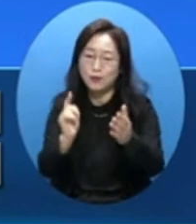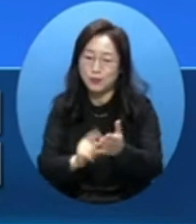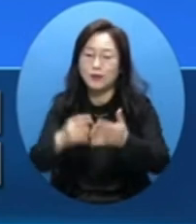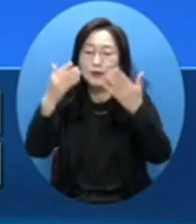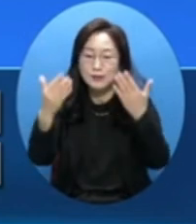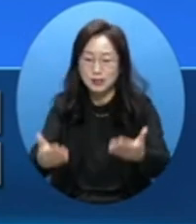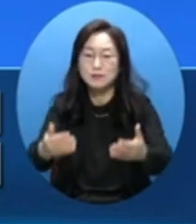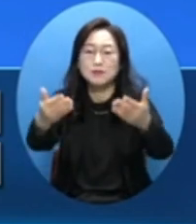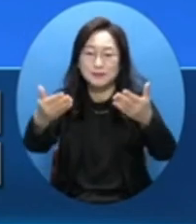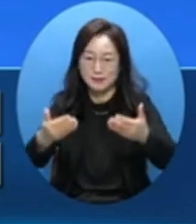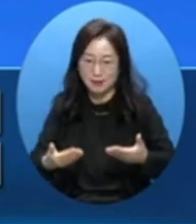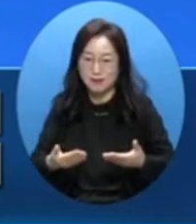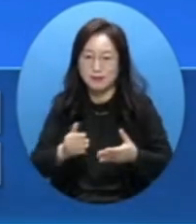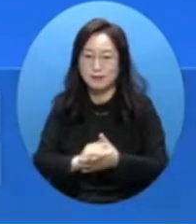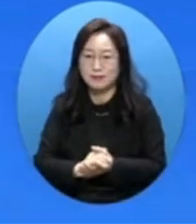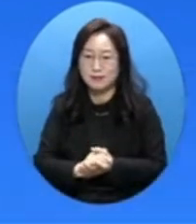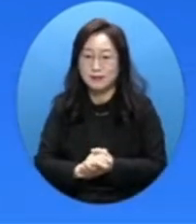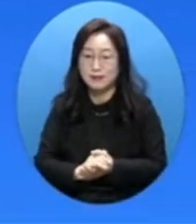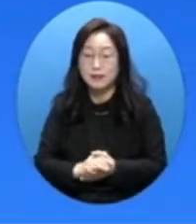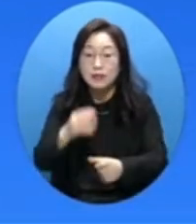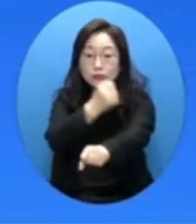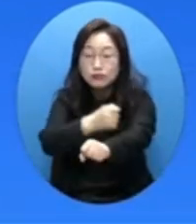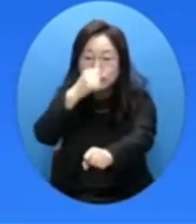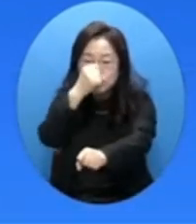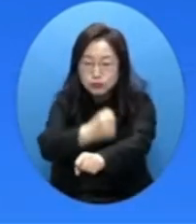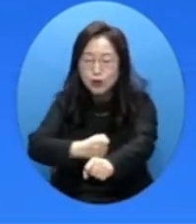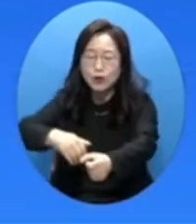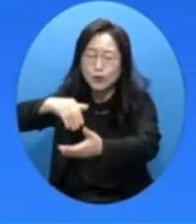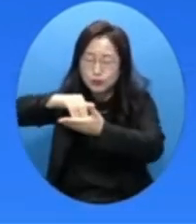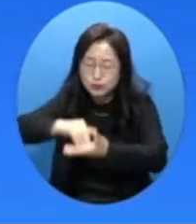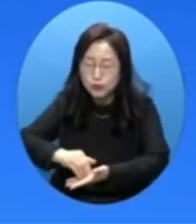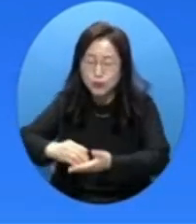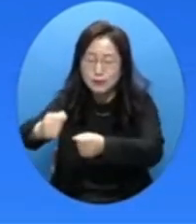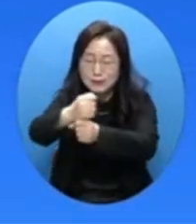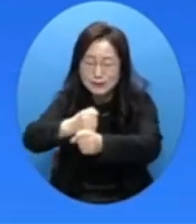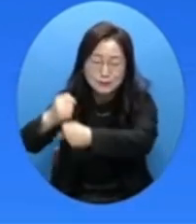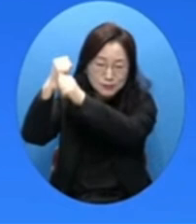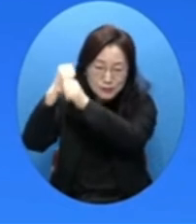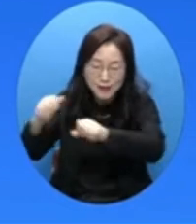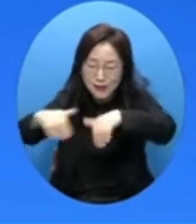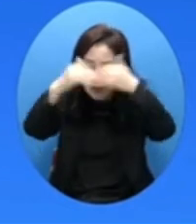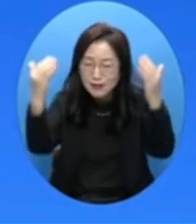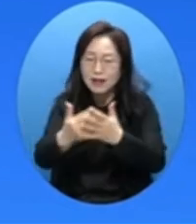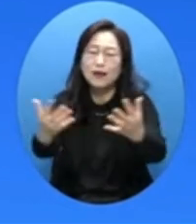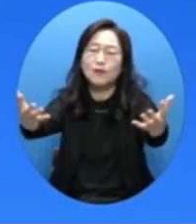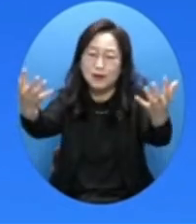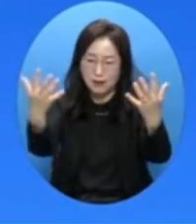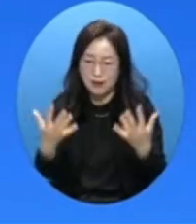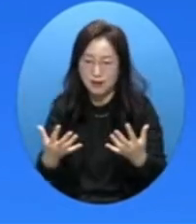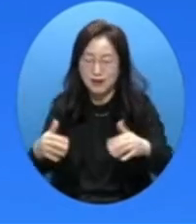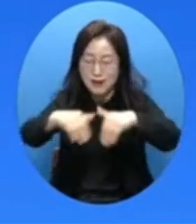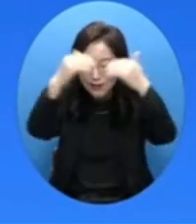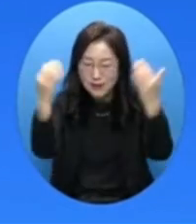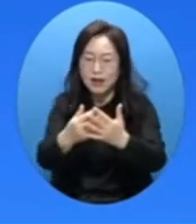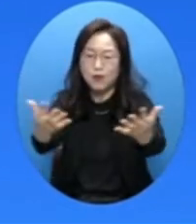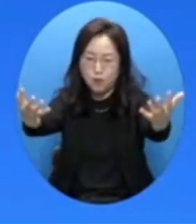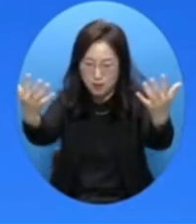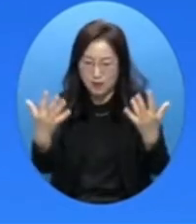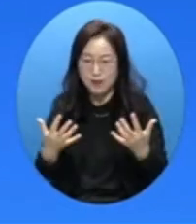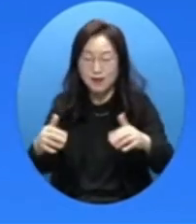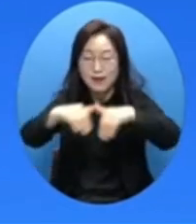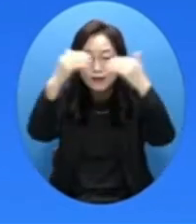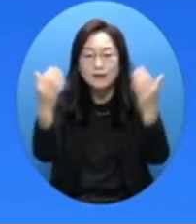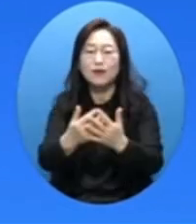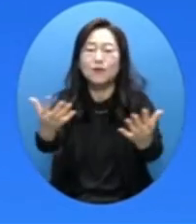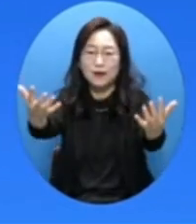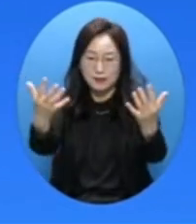쉼을 얻으리니. 수고하고 무거운 짐진 자들아, 다 내게로 오라. 다 내게로 오라. 다 내게로